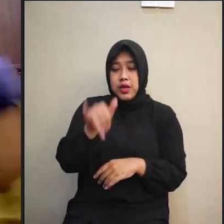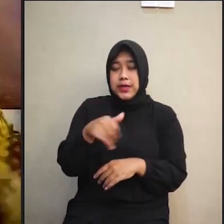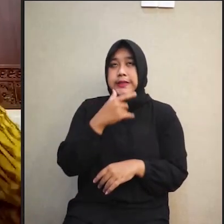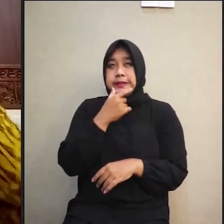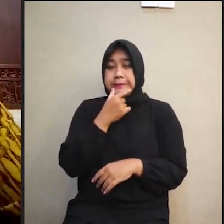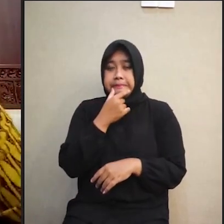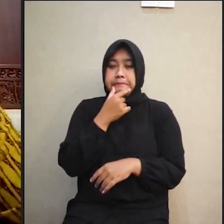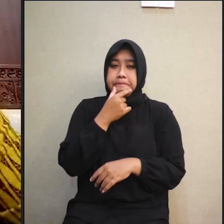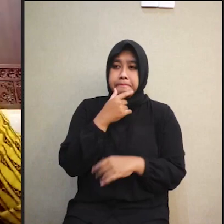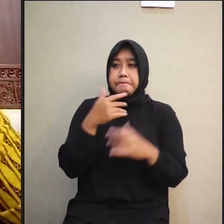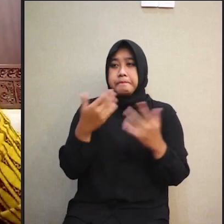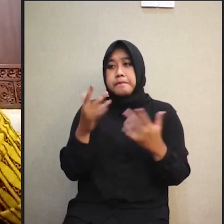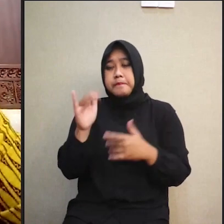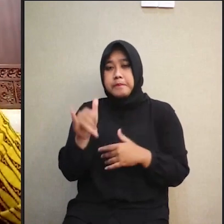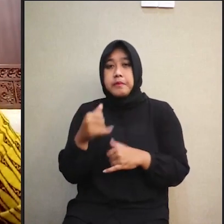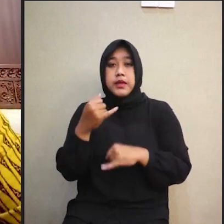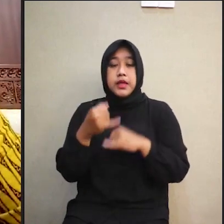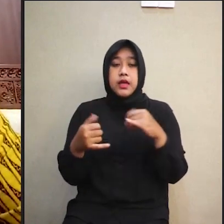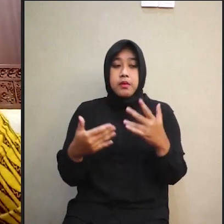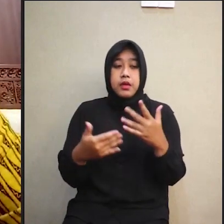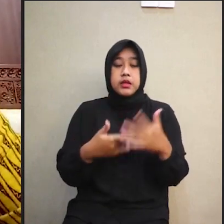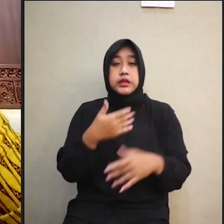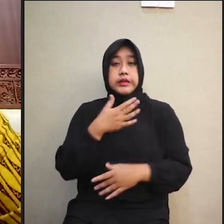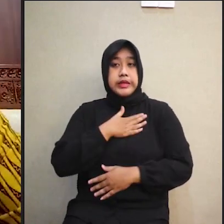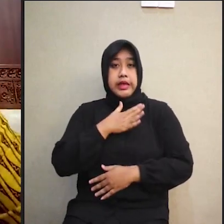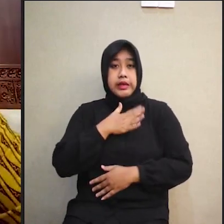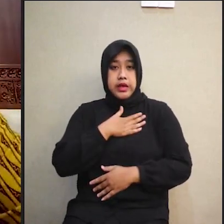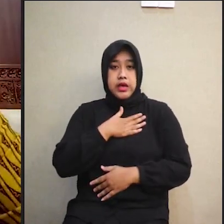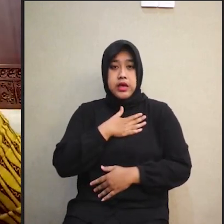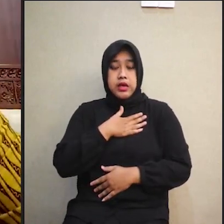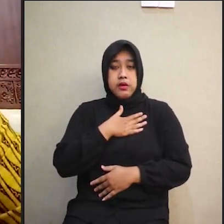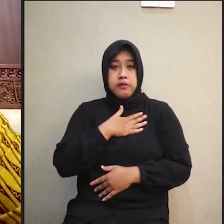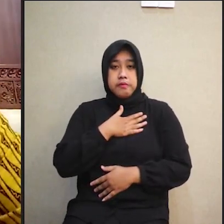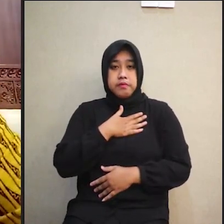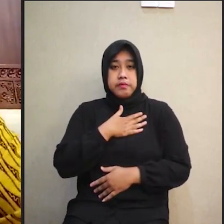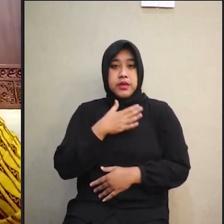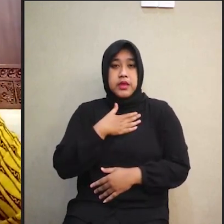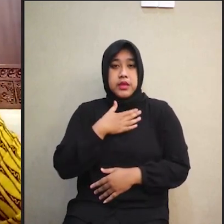apa namanya akhirnya kemudian saya berbakti